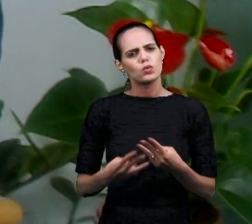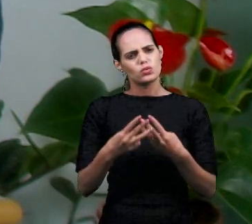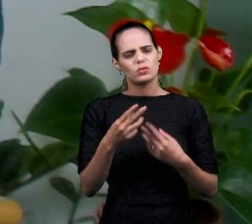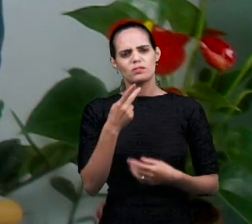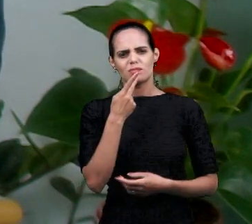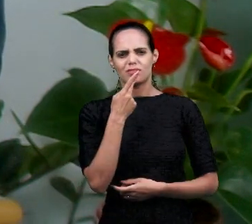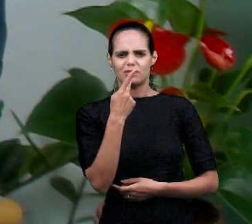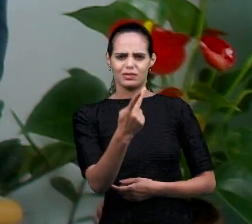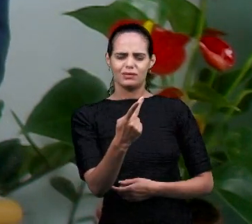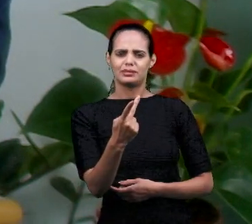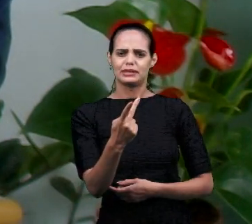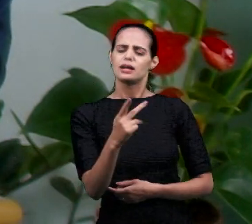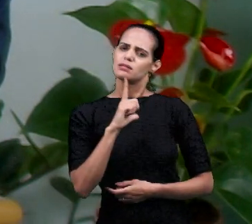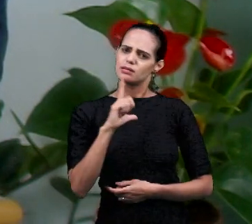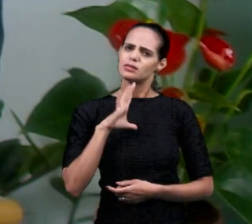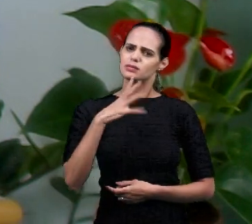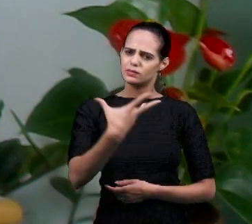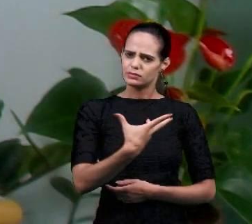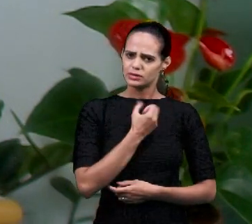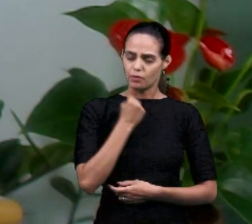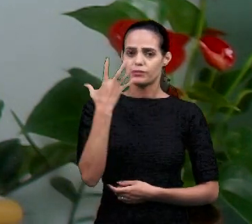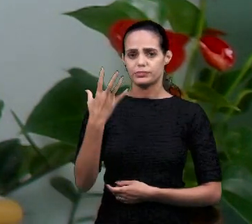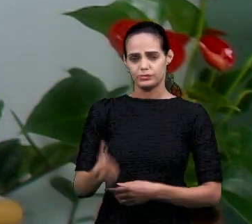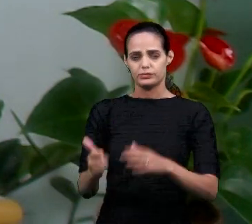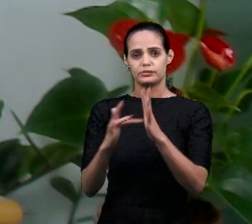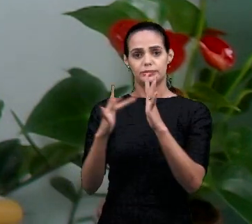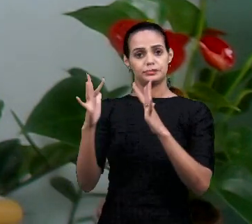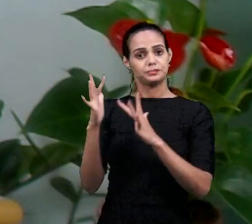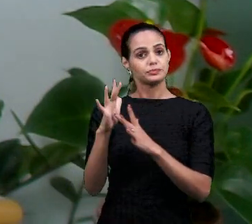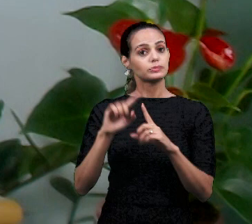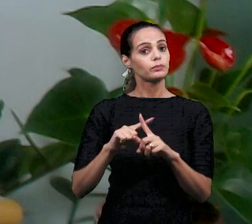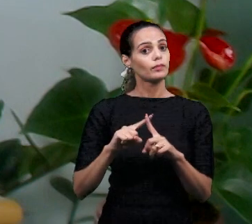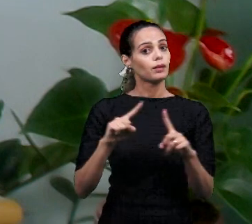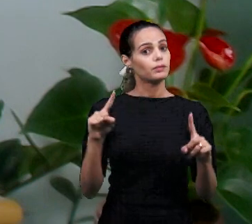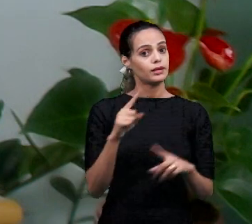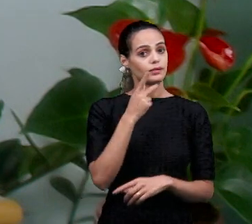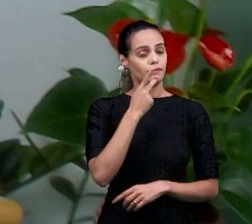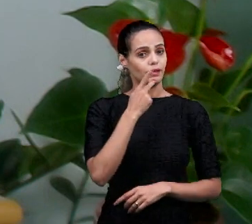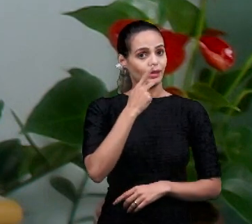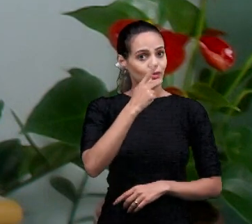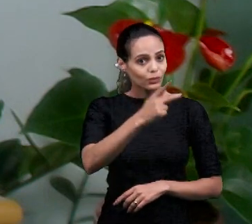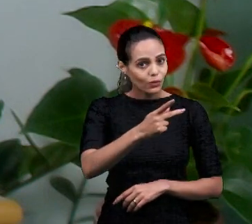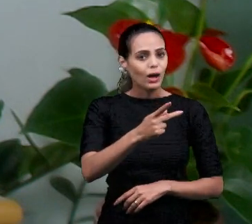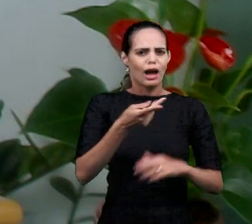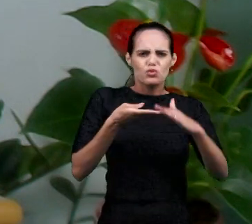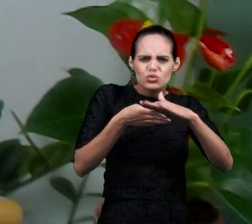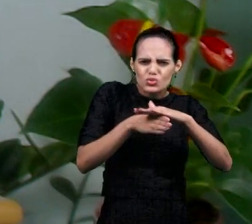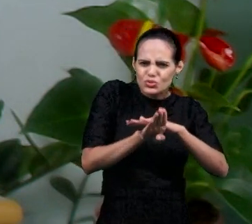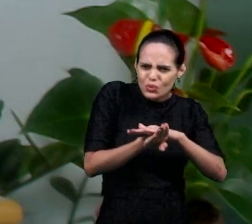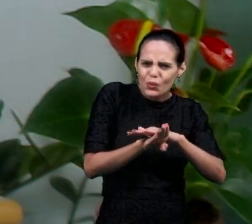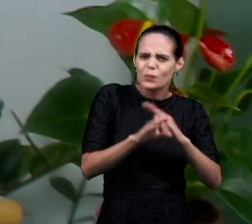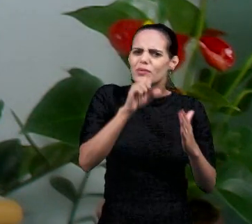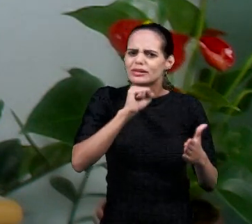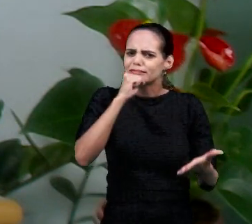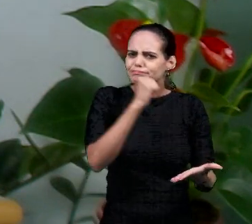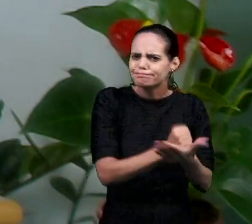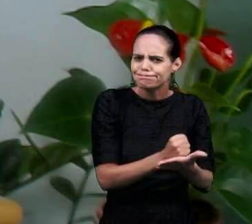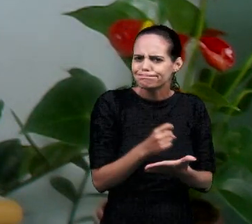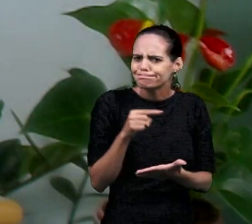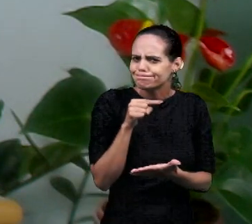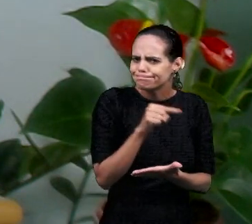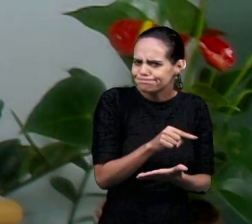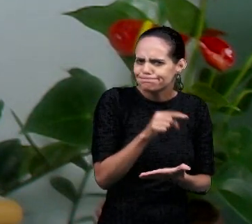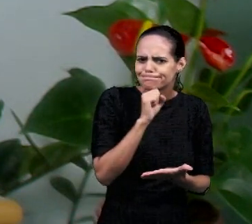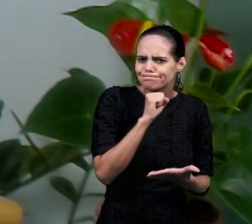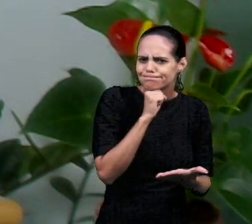salut, oui, quelques-uns ont accepté le Seigneur Jésus, mais ils voulaient garder les rituels de l'Ancien Testament. Qu'est-ce qu'ils voulaient avoir de